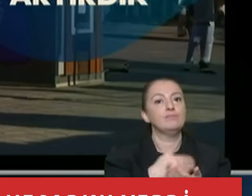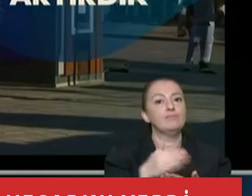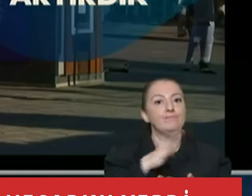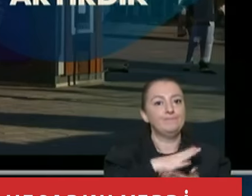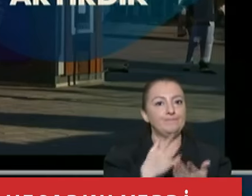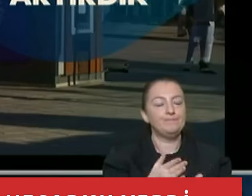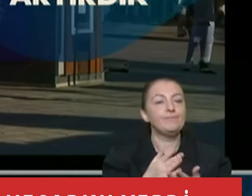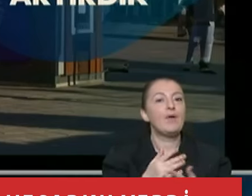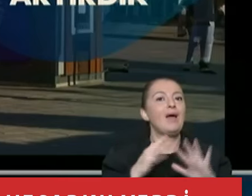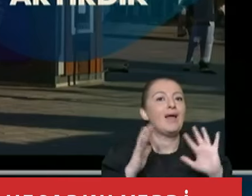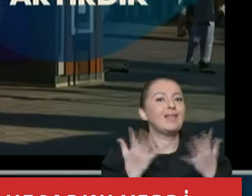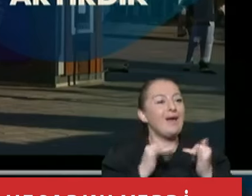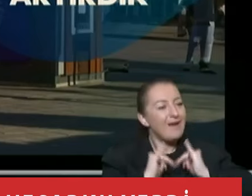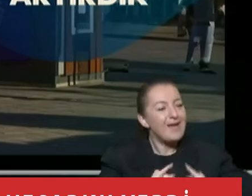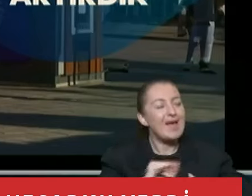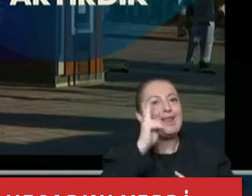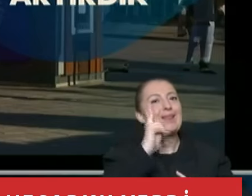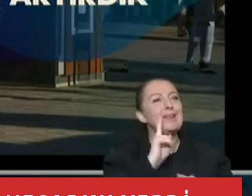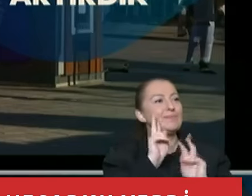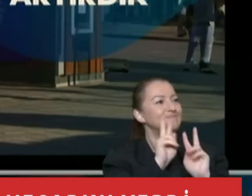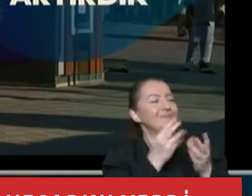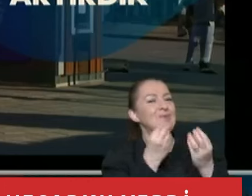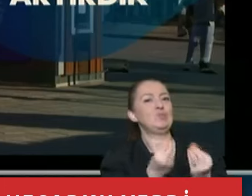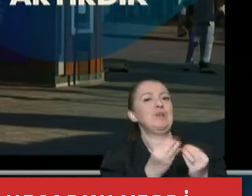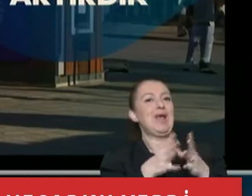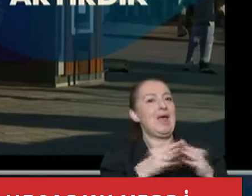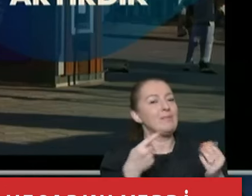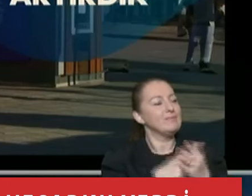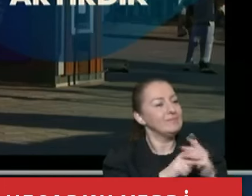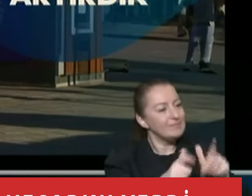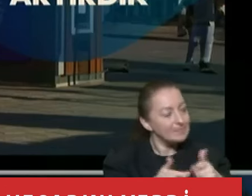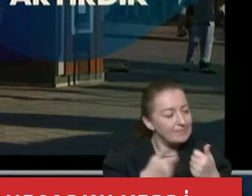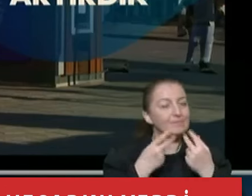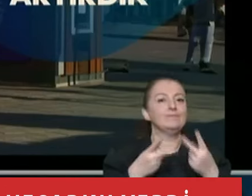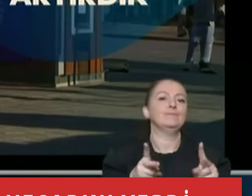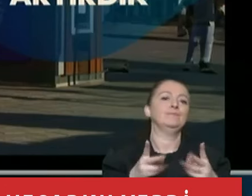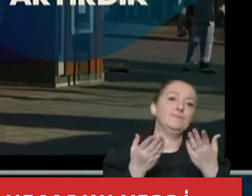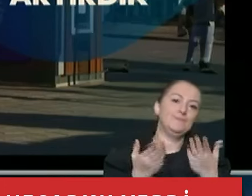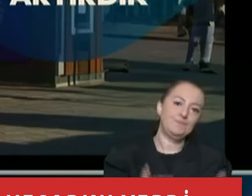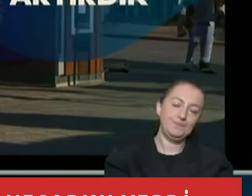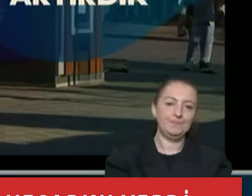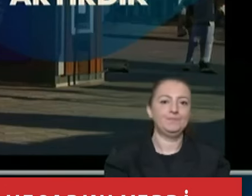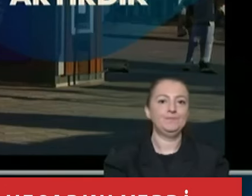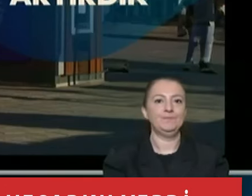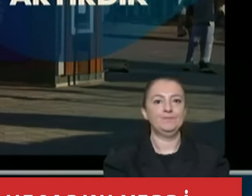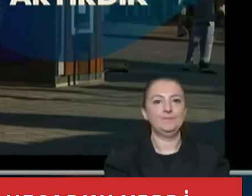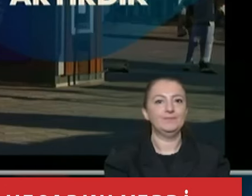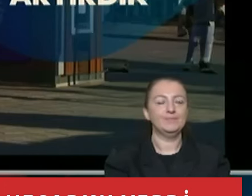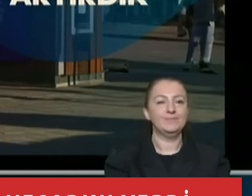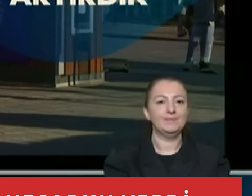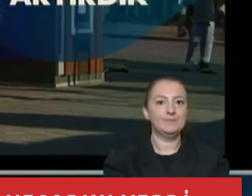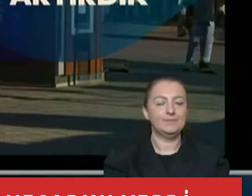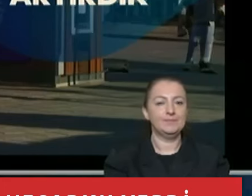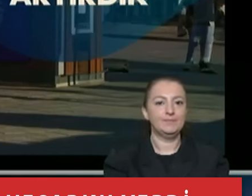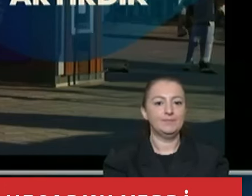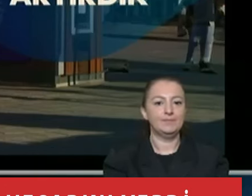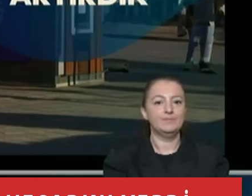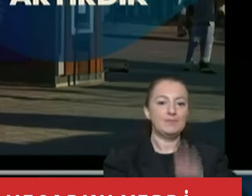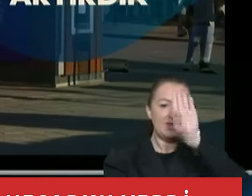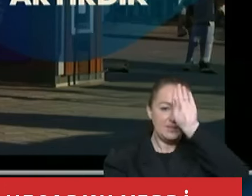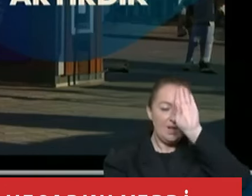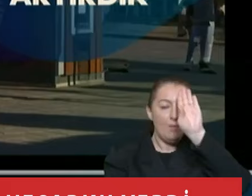Böylece daha kullanışlı daha temiz bir görünümle istanbulluları ekmek alımına kavuşturmuş oluyoruz